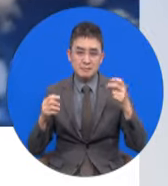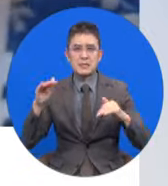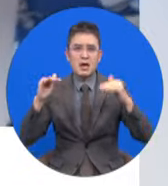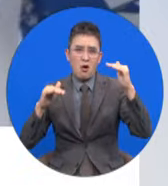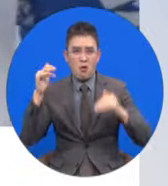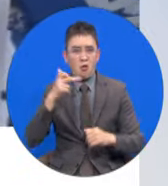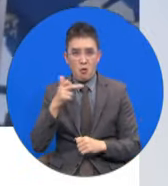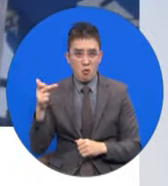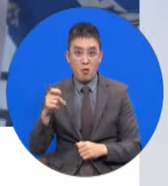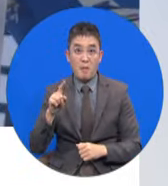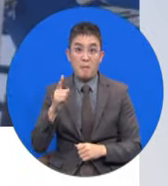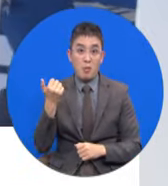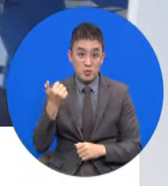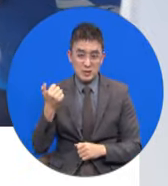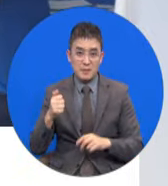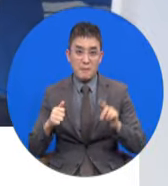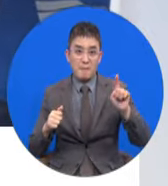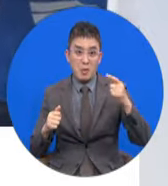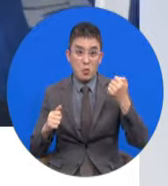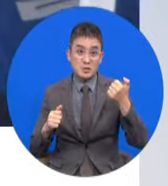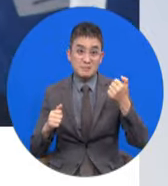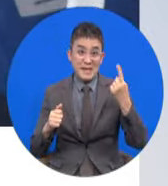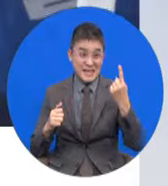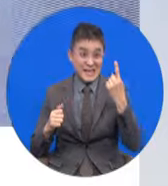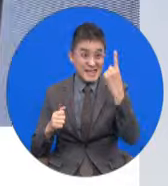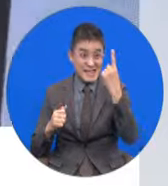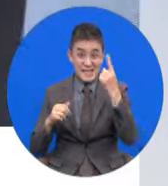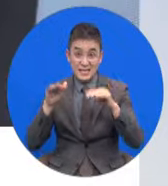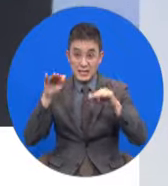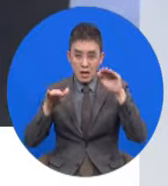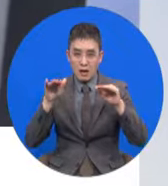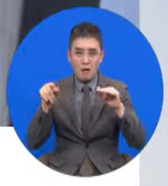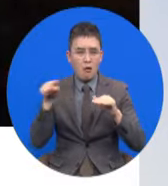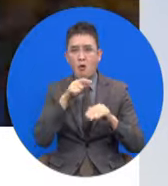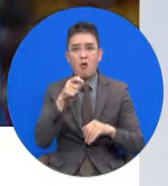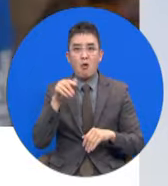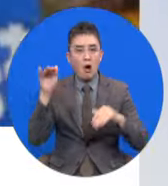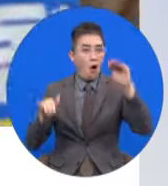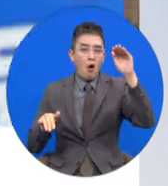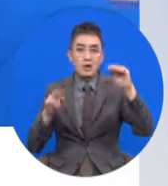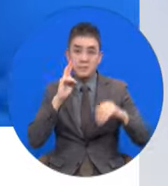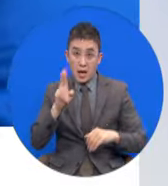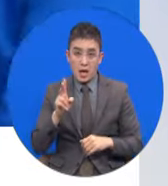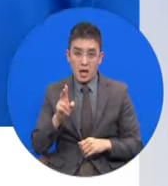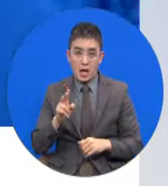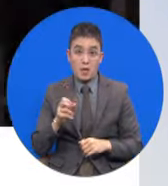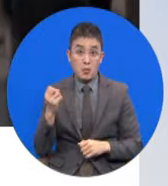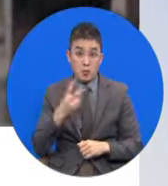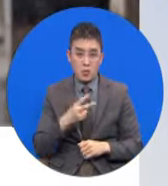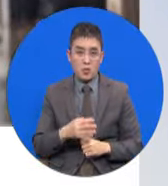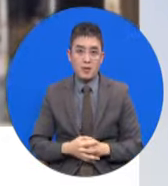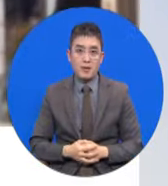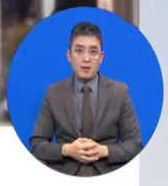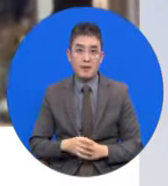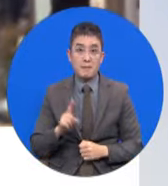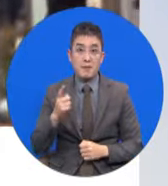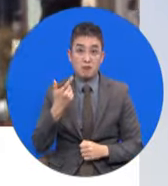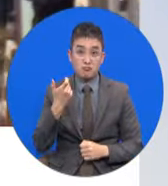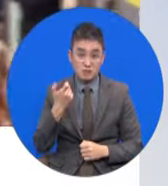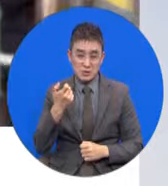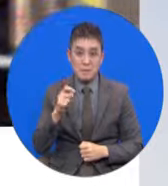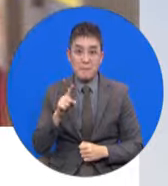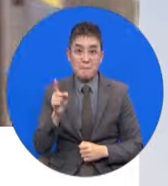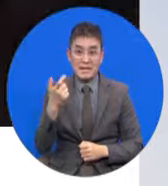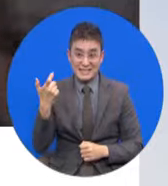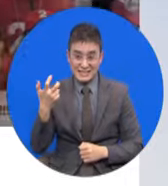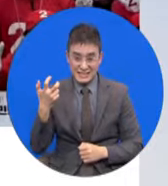차이고요. 150석하고 151석도 굉장히 큰 차이인데 그것만 차이가 있는 게 아닙니다. 왜냐하면 160이 되느냐 170이 되느냐